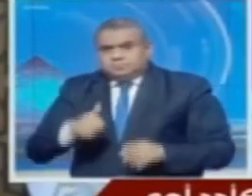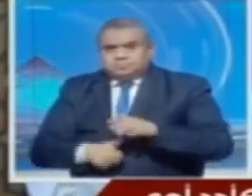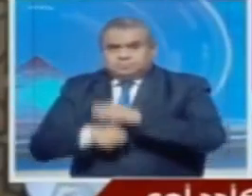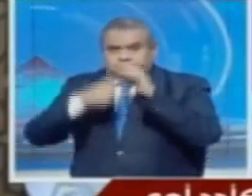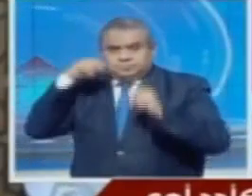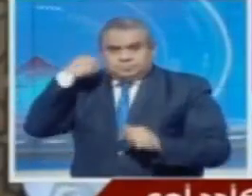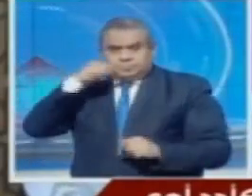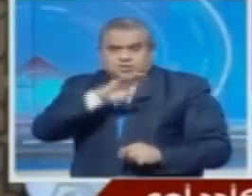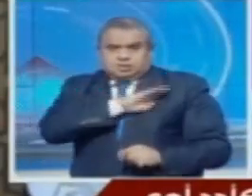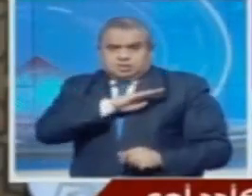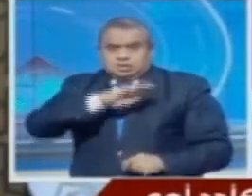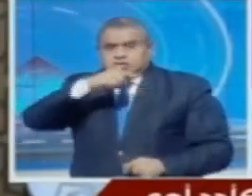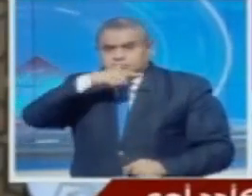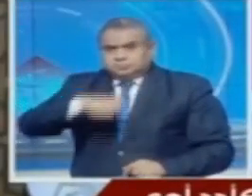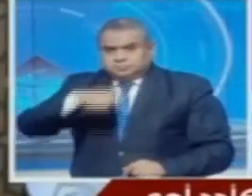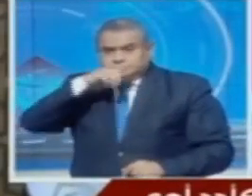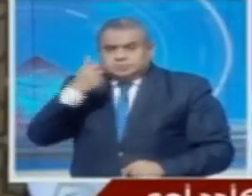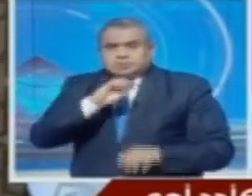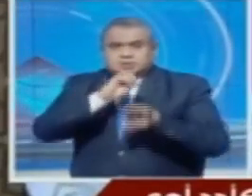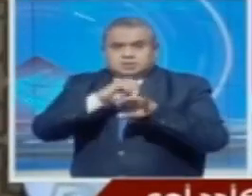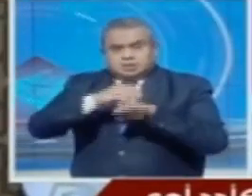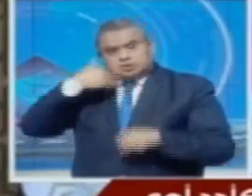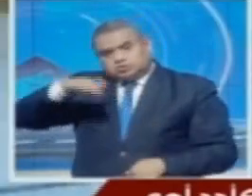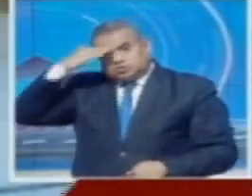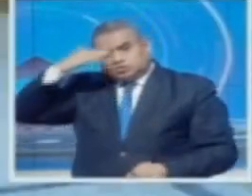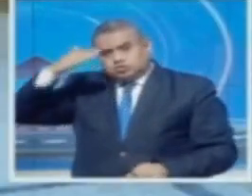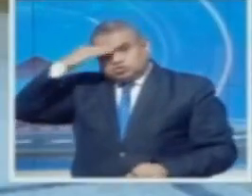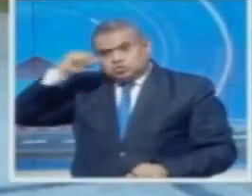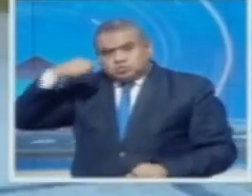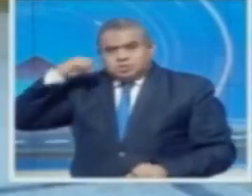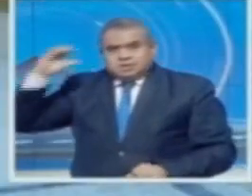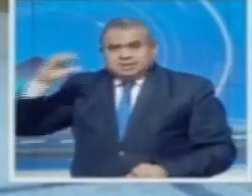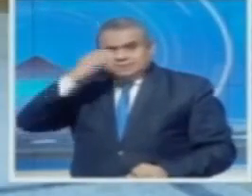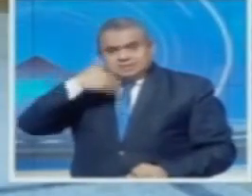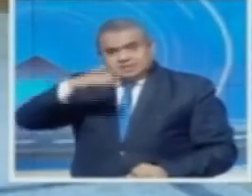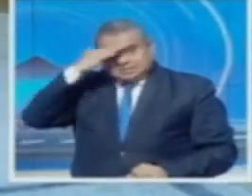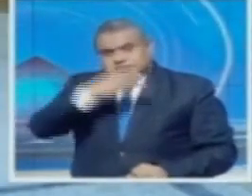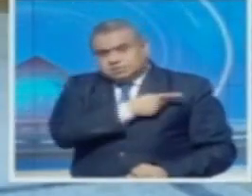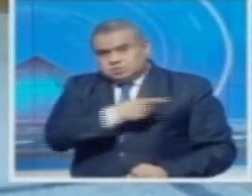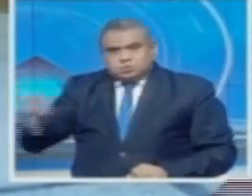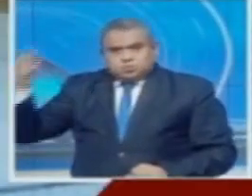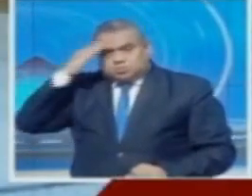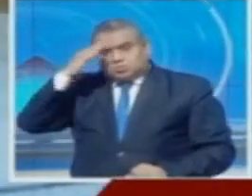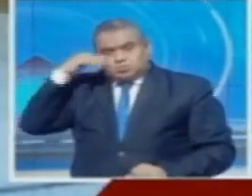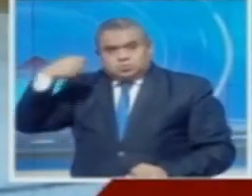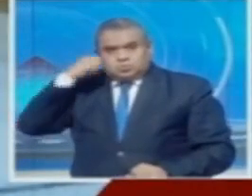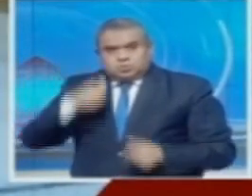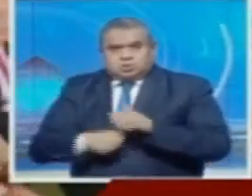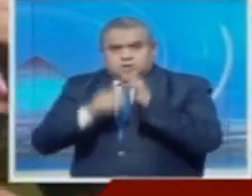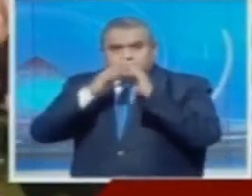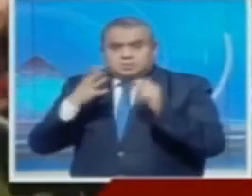للقوات المسلحة كلمة نقل خلالها تحياتي وتقدير السيد الرئيس عبد الفتاح السيسي رئيس